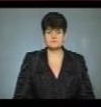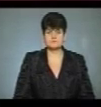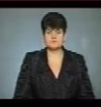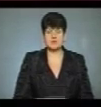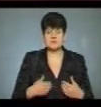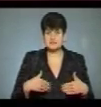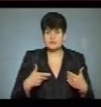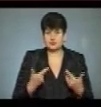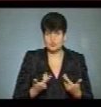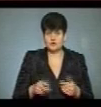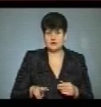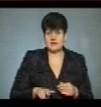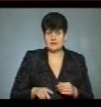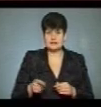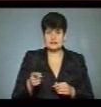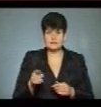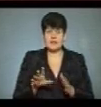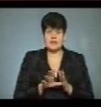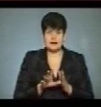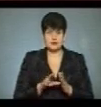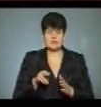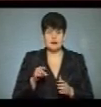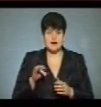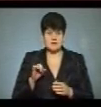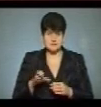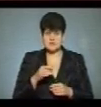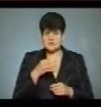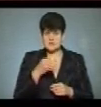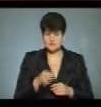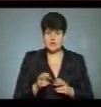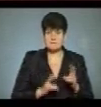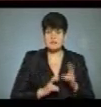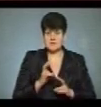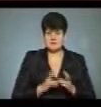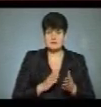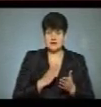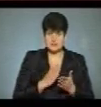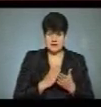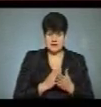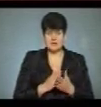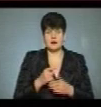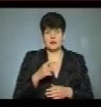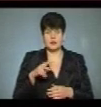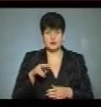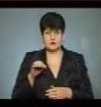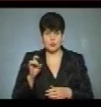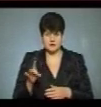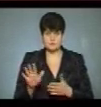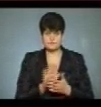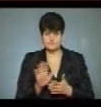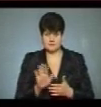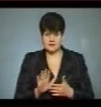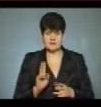Ми звернулися до директора «Тернопільелектротрансу» Андрія Мастюха. Він сказав, що на підприємстві є розчин неохлору, яким працівники